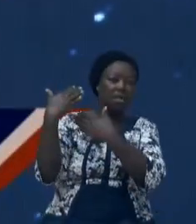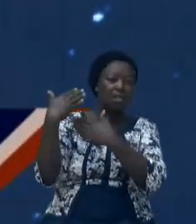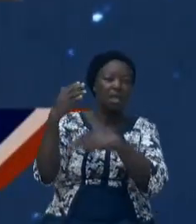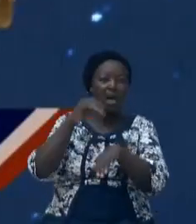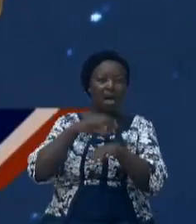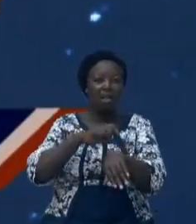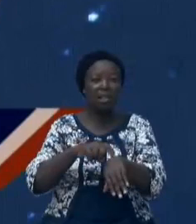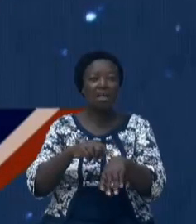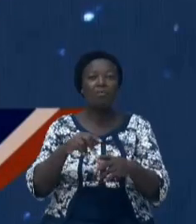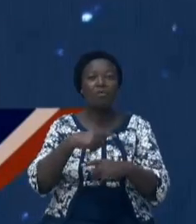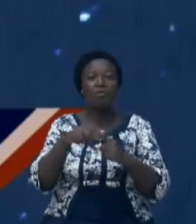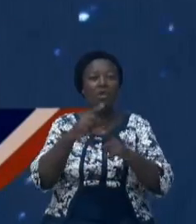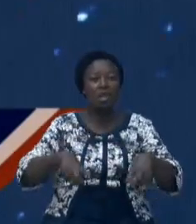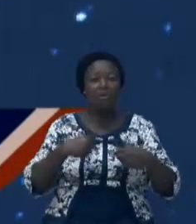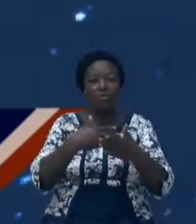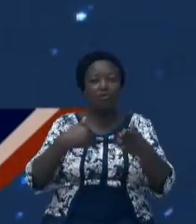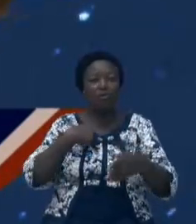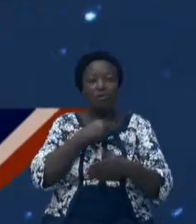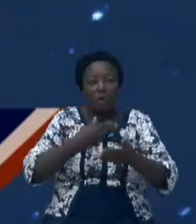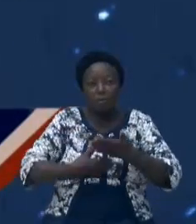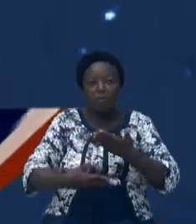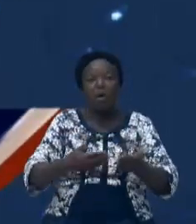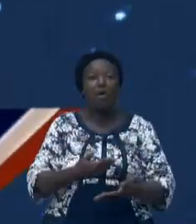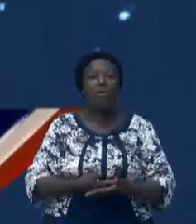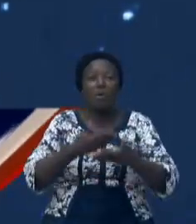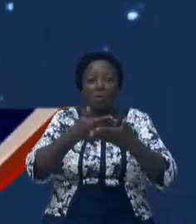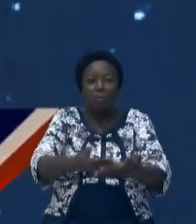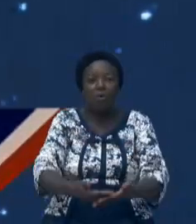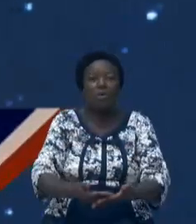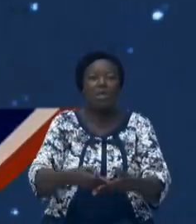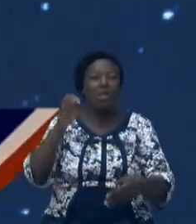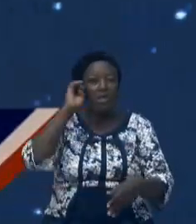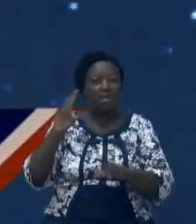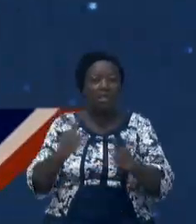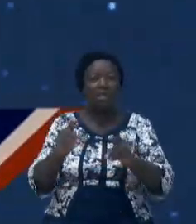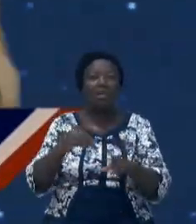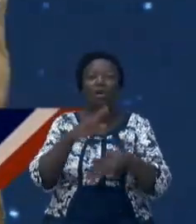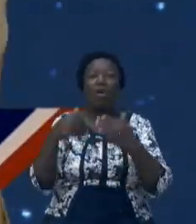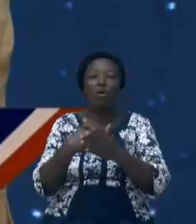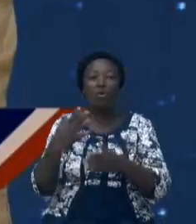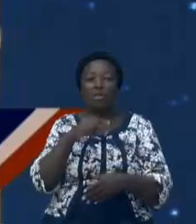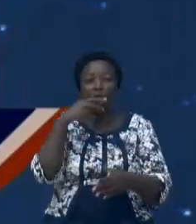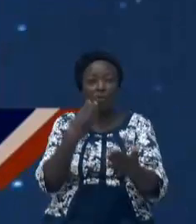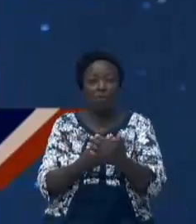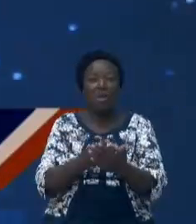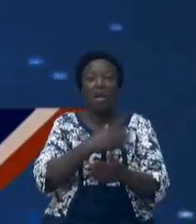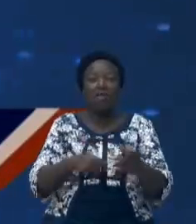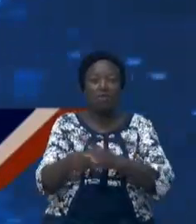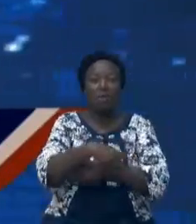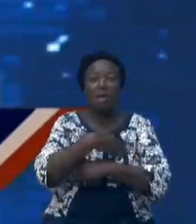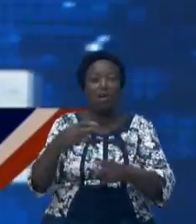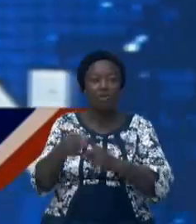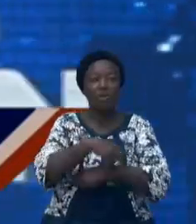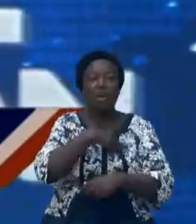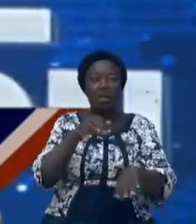dans les alpes à y passer vous me l'avez vécu avant notre naissance il a fait tout fait à merveille